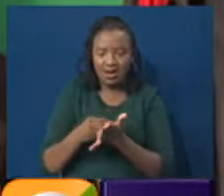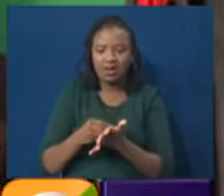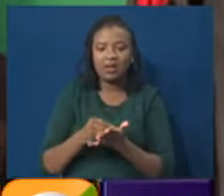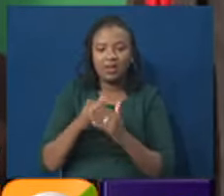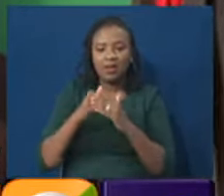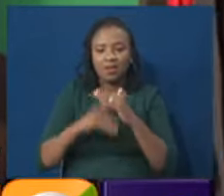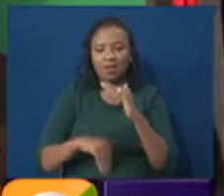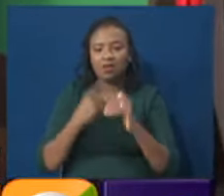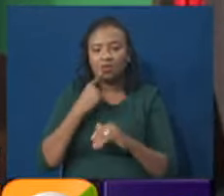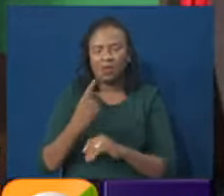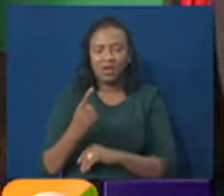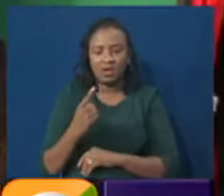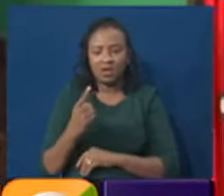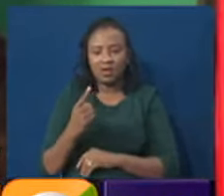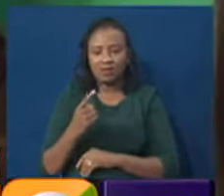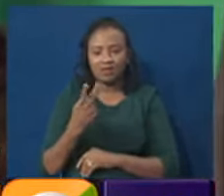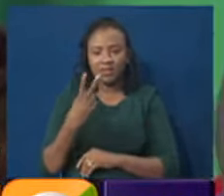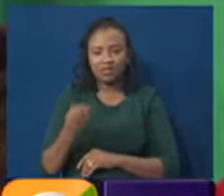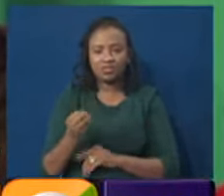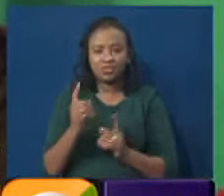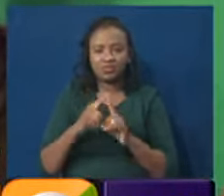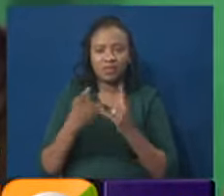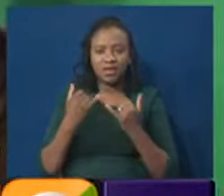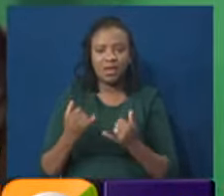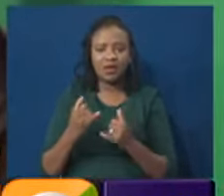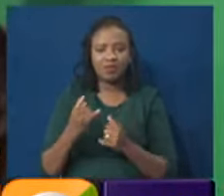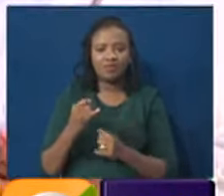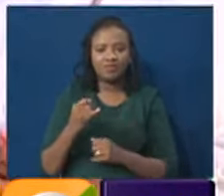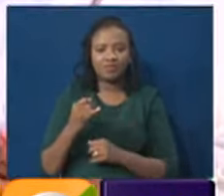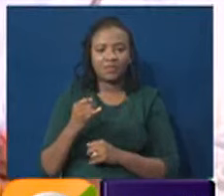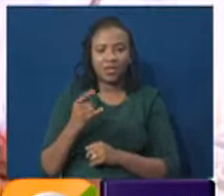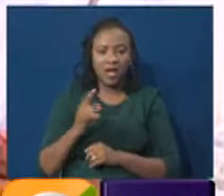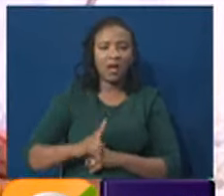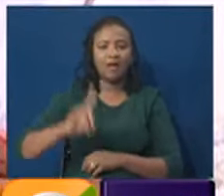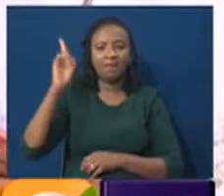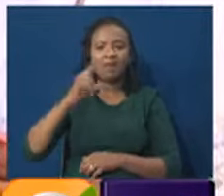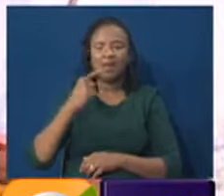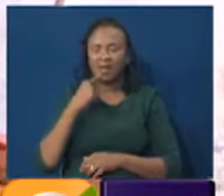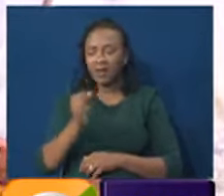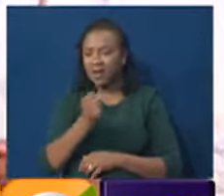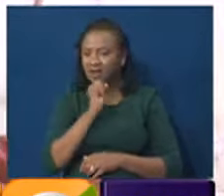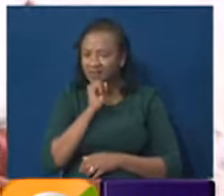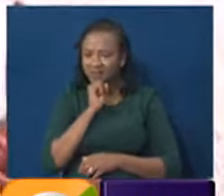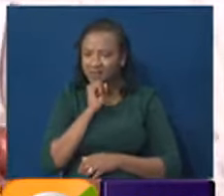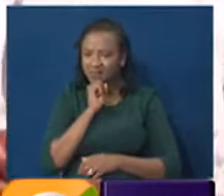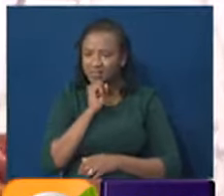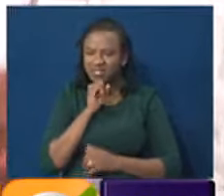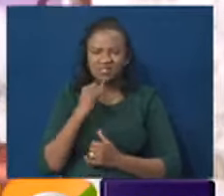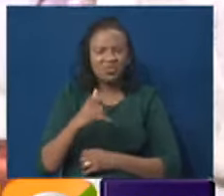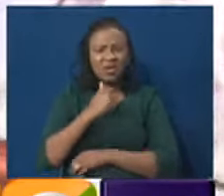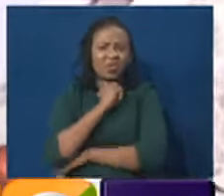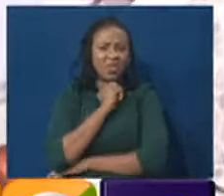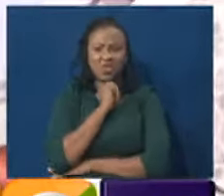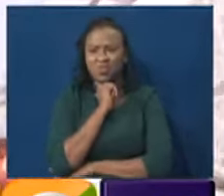shilingi 120. Lakini leo imepita imefika 150. So lile najiuliza jamani,